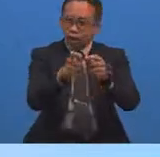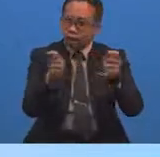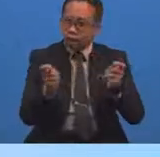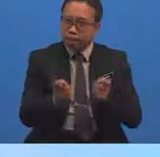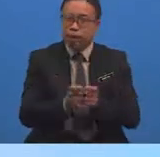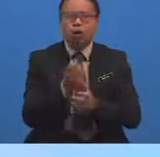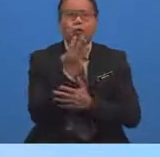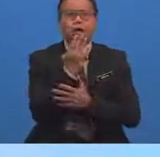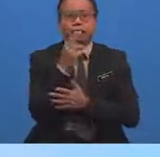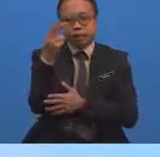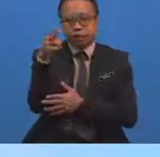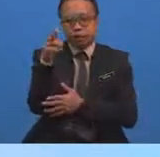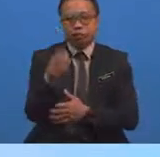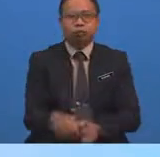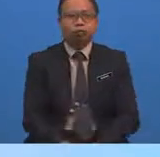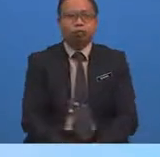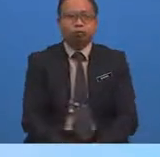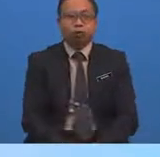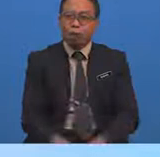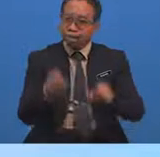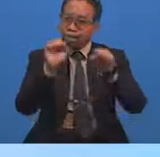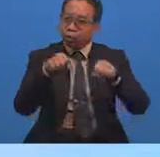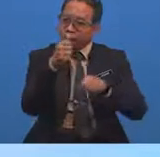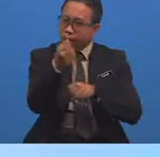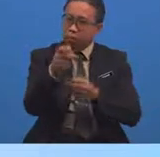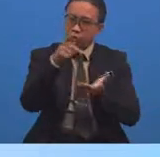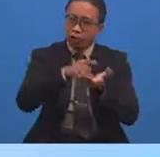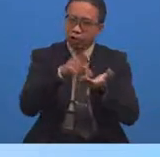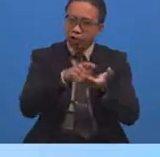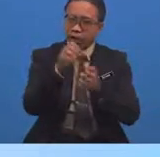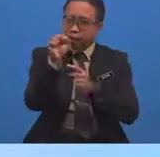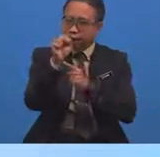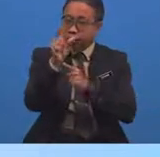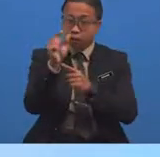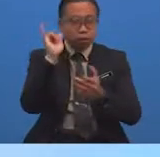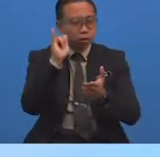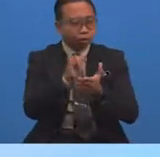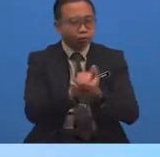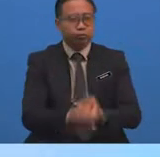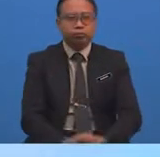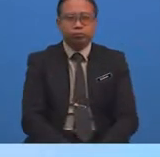berwarna hijau boleh kamu kir sengatan itu